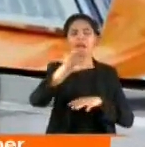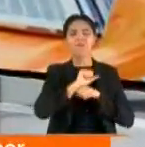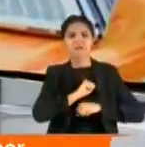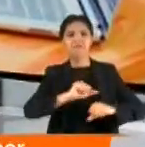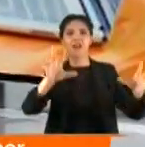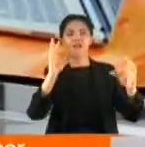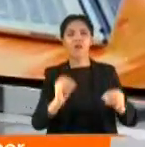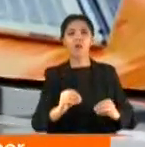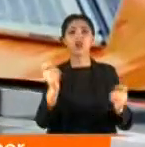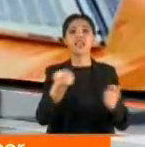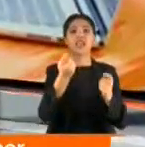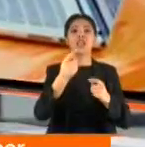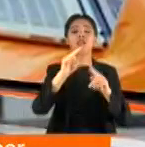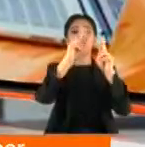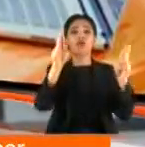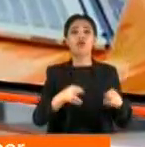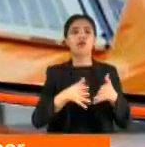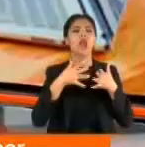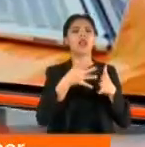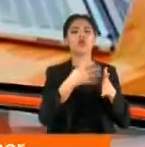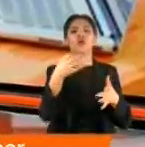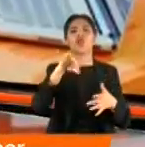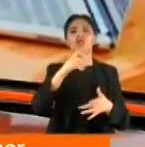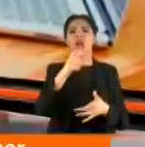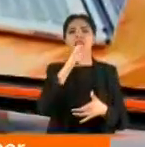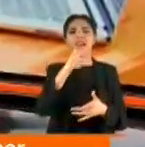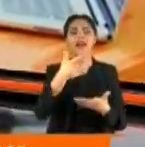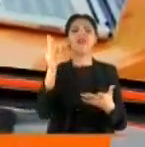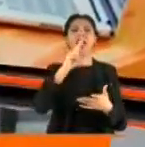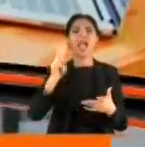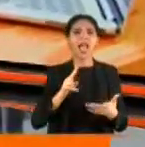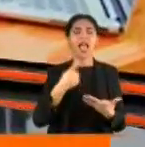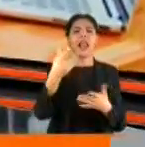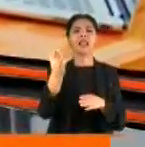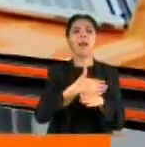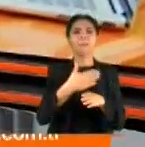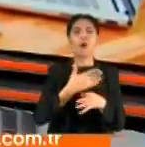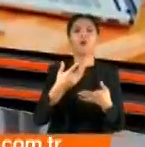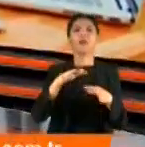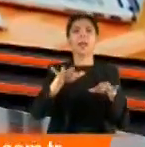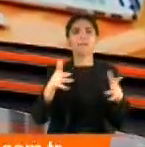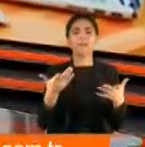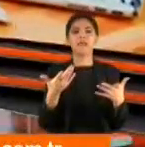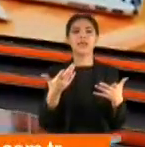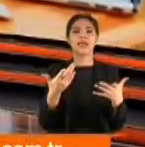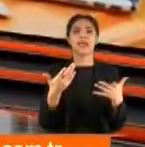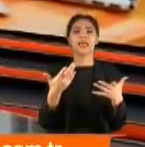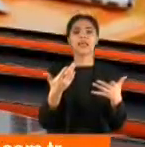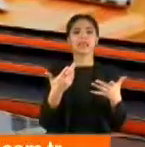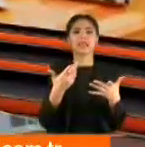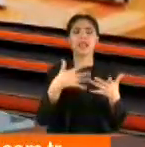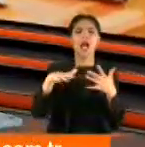hayli yaygınlaştı Peki işyerinde tüketilen çay kahve harcanan elektrik Hatta Mobilya bilgisayarların